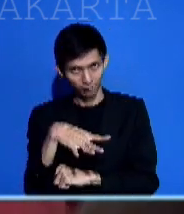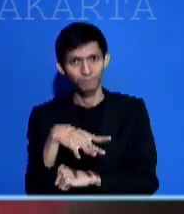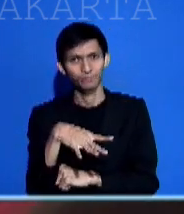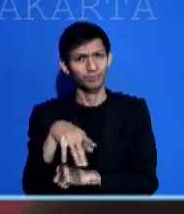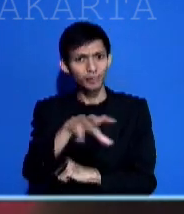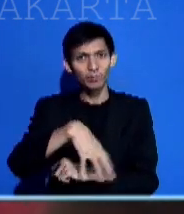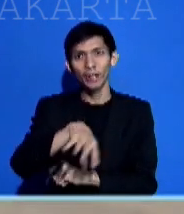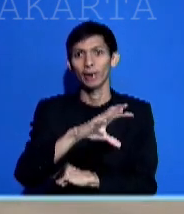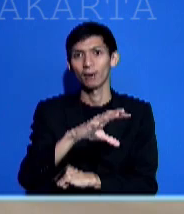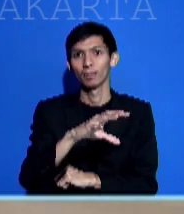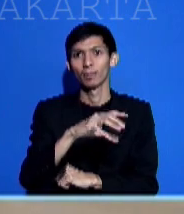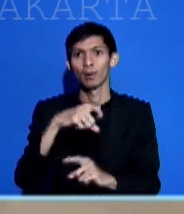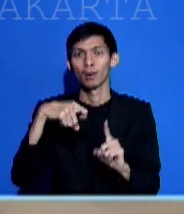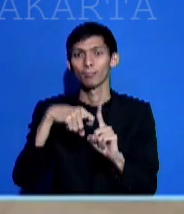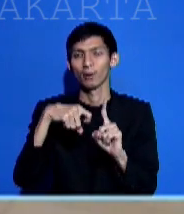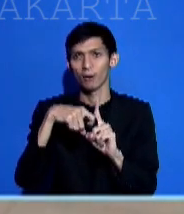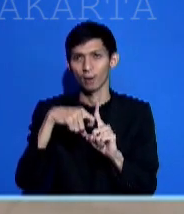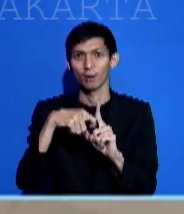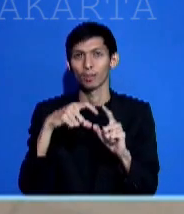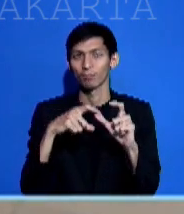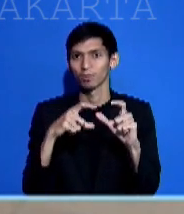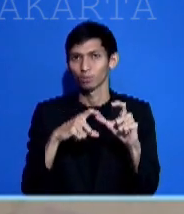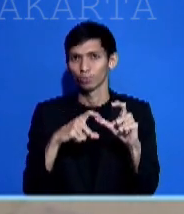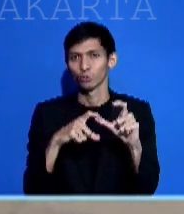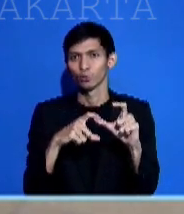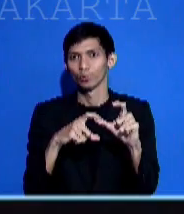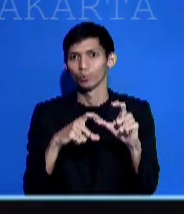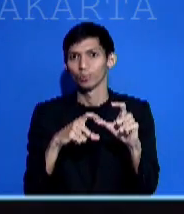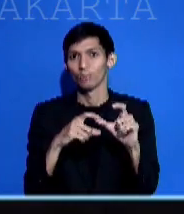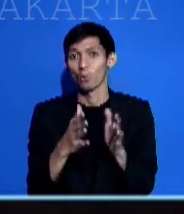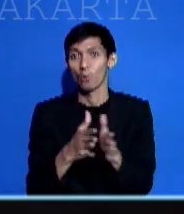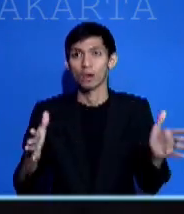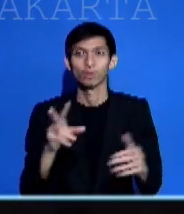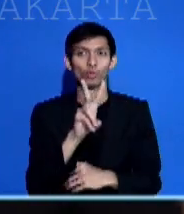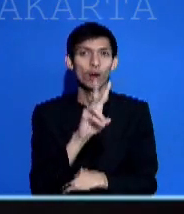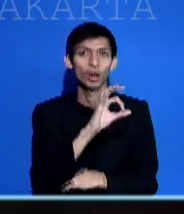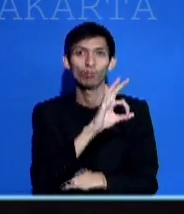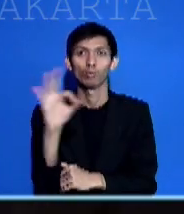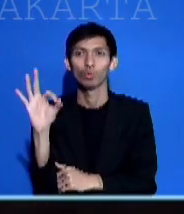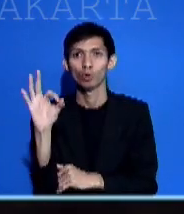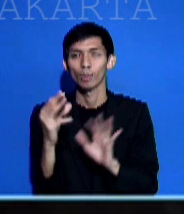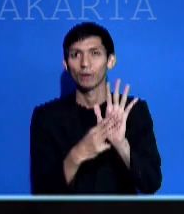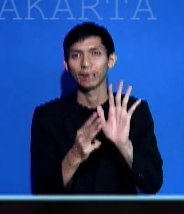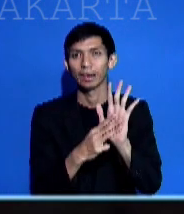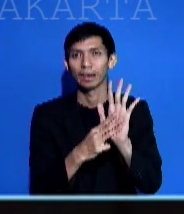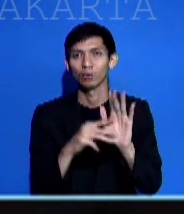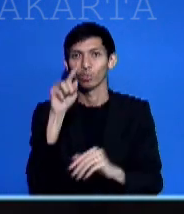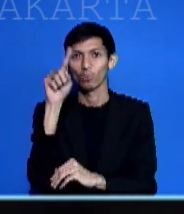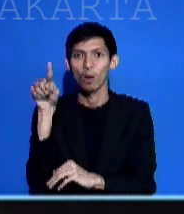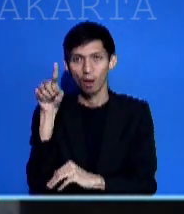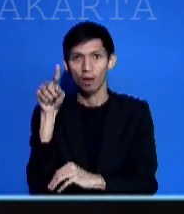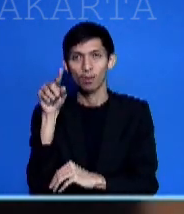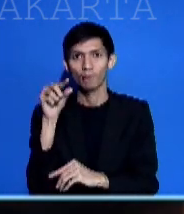2 Kembangan dan sambibe seluas lebih dari 200.000 m per kepada PT Jogja